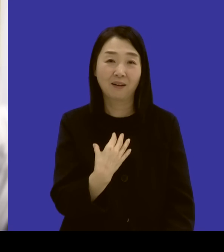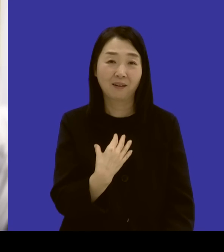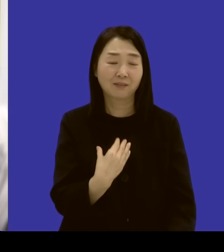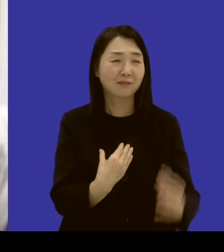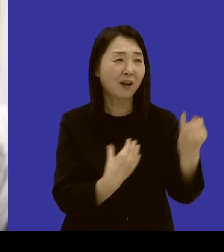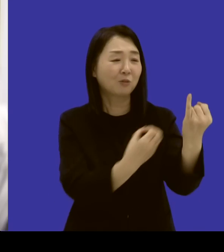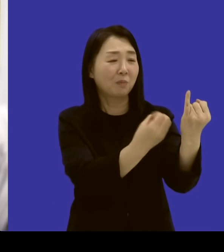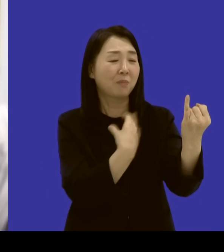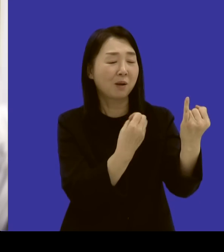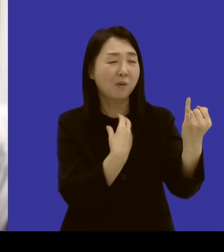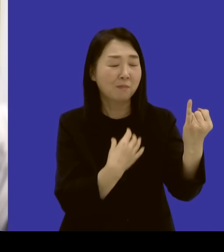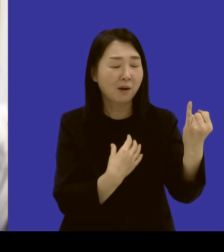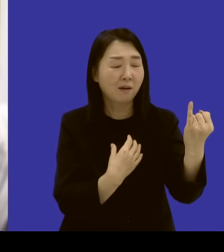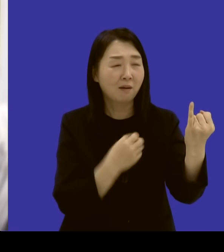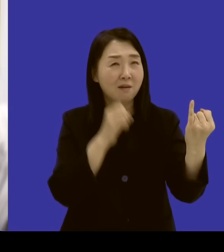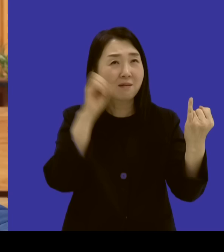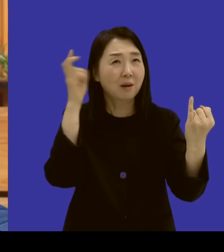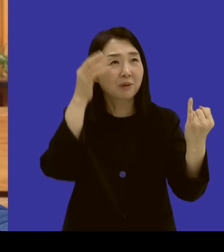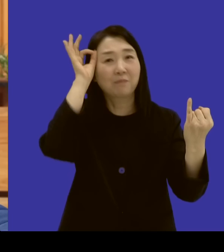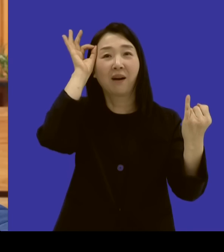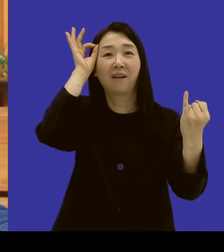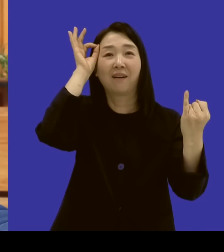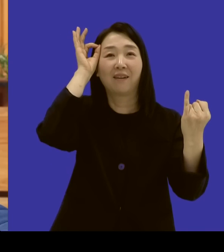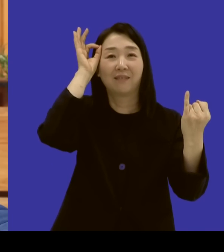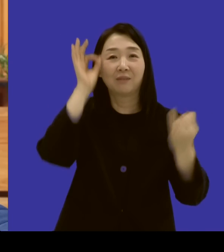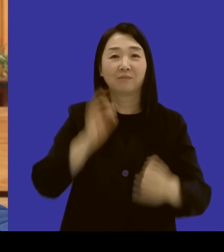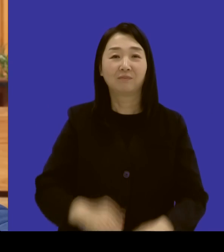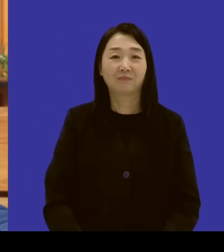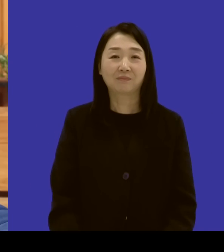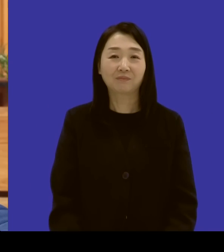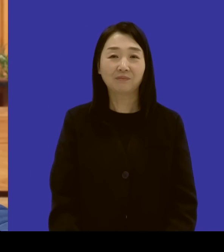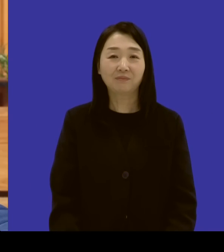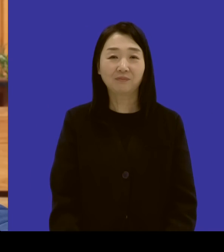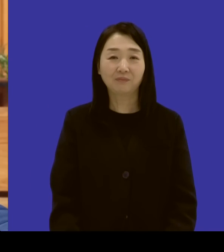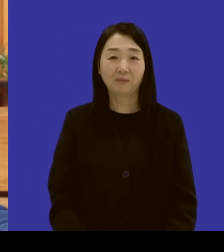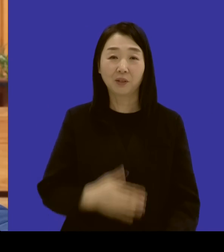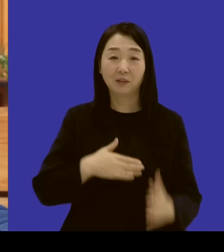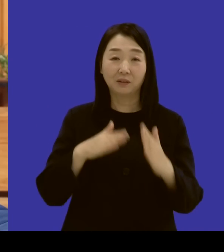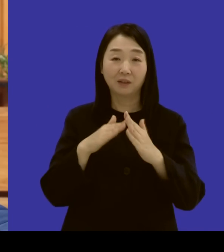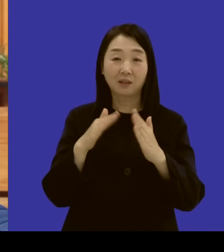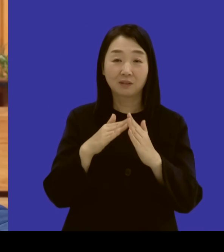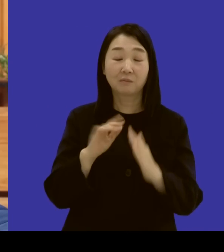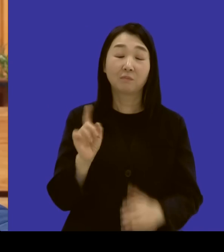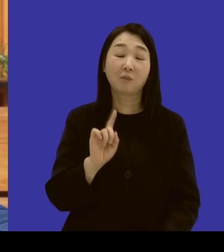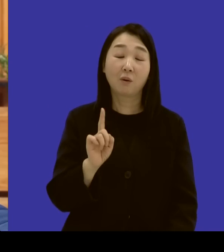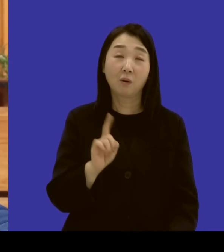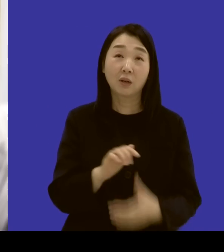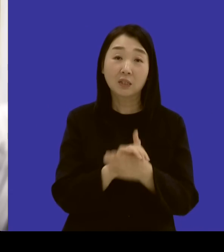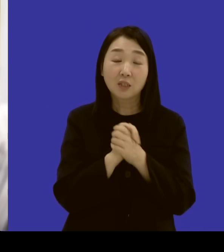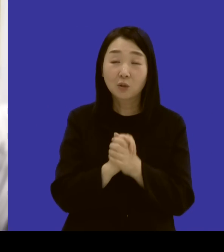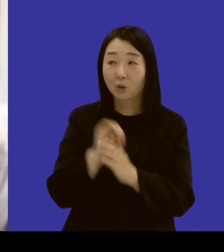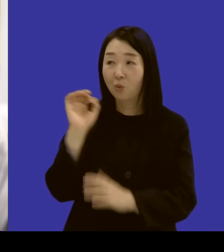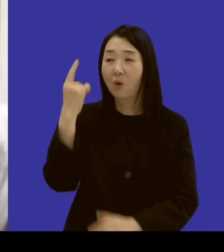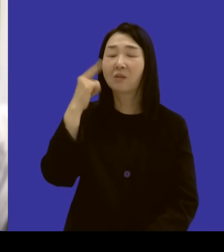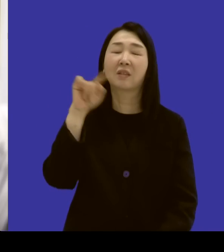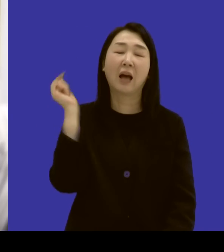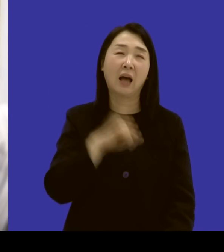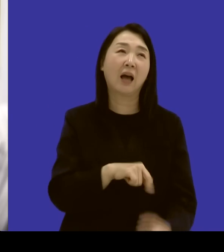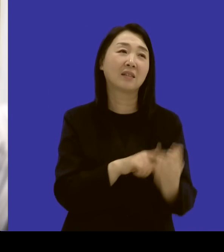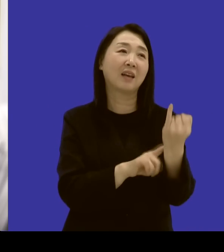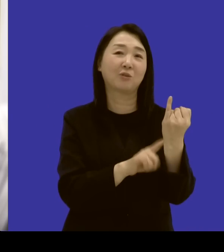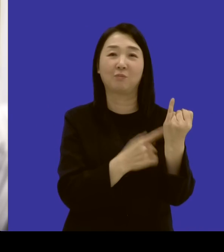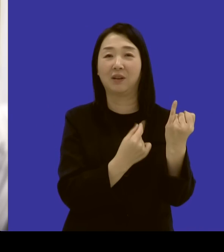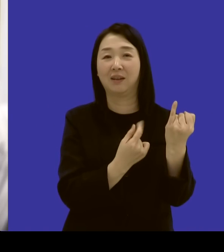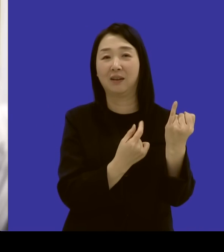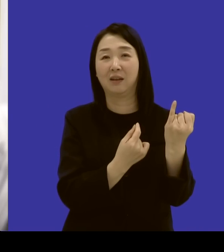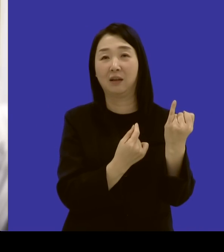얘기가 갑자기 제가 생각이 나는 거예요. 그래서 우리 집의 원천의 이 기도의 원천은 그러네요. 이분이셨구나. 그러네요.